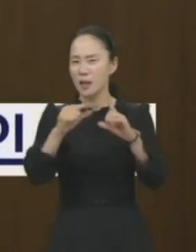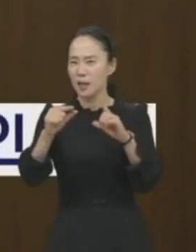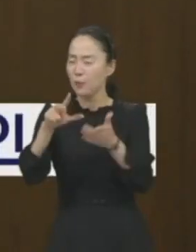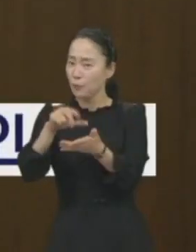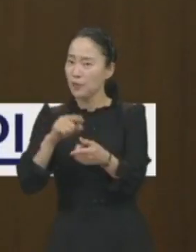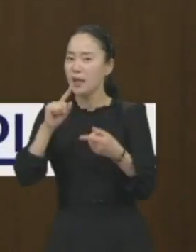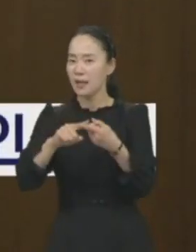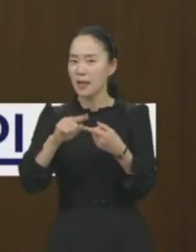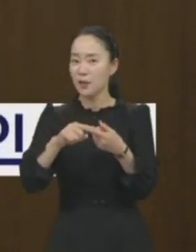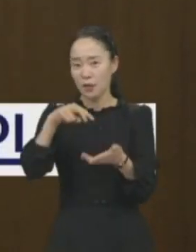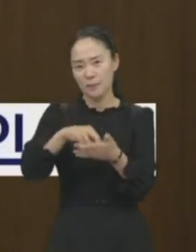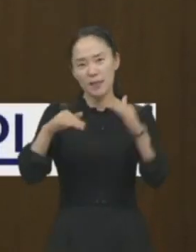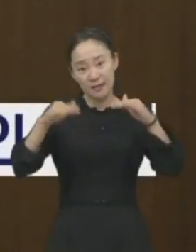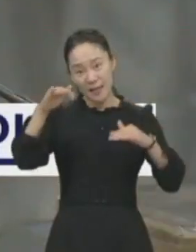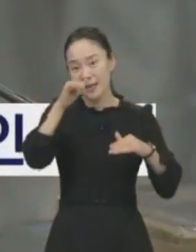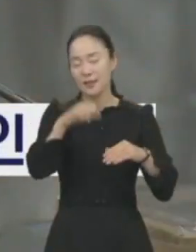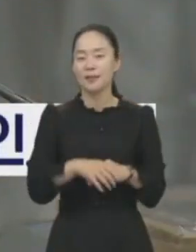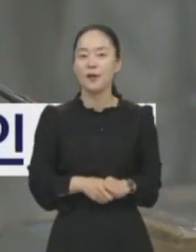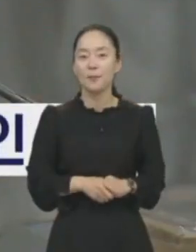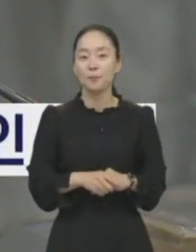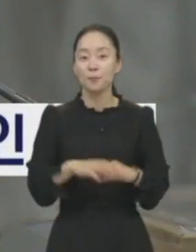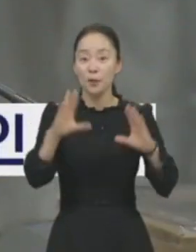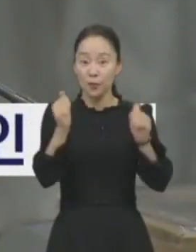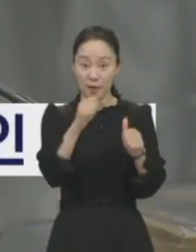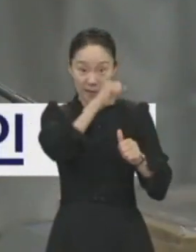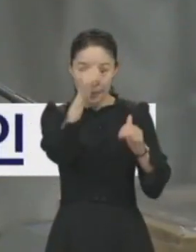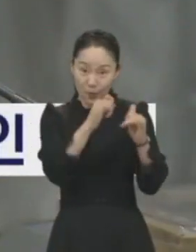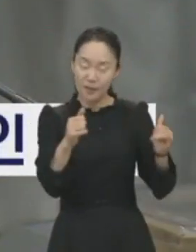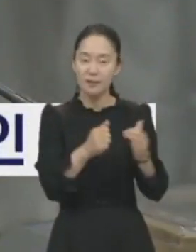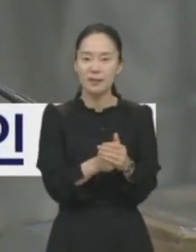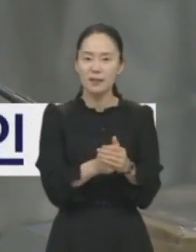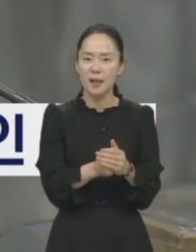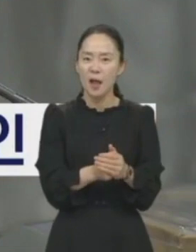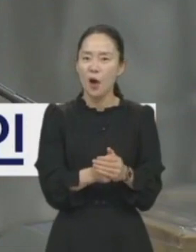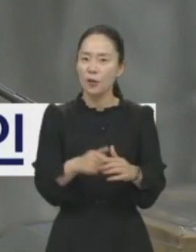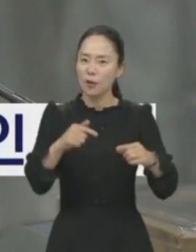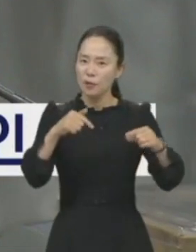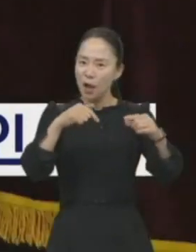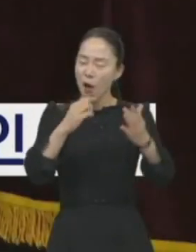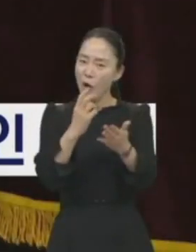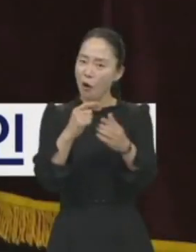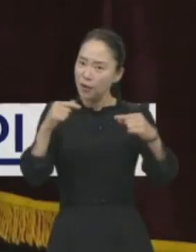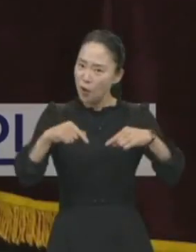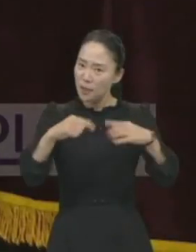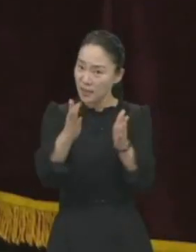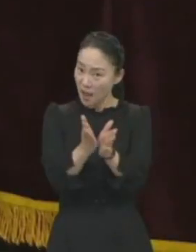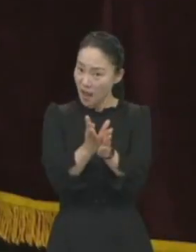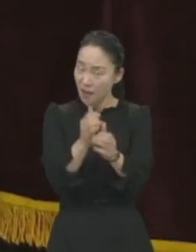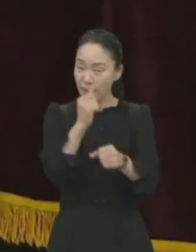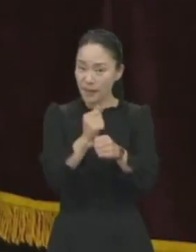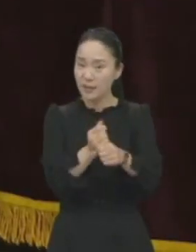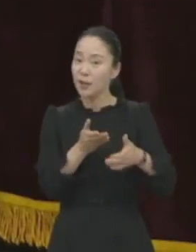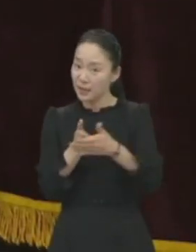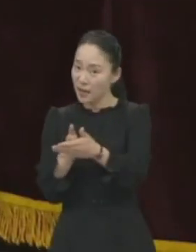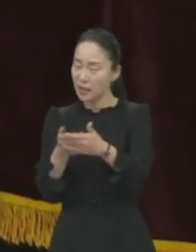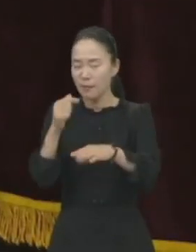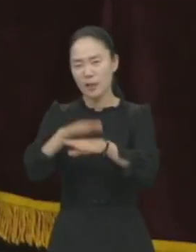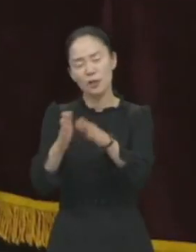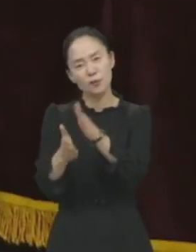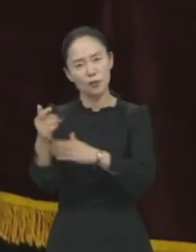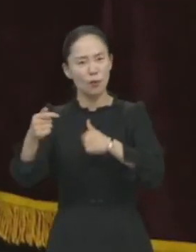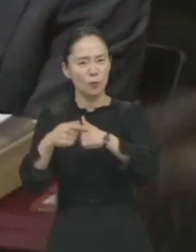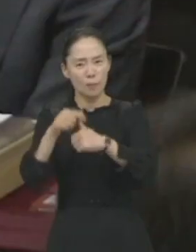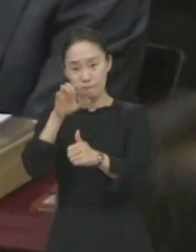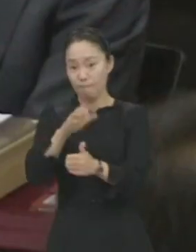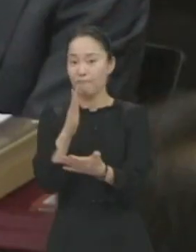대해선 시각차를 보였습니다. 국회의원 당선인들은 실무진 중심의 협의체 구성을 제안했지만 대전시는 형식에